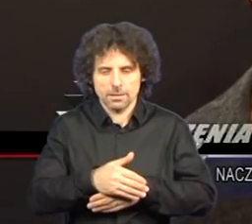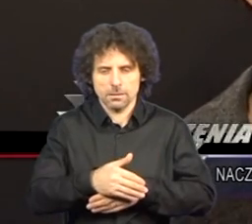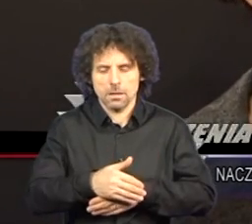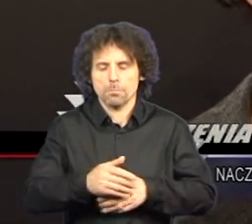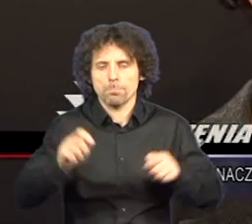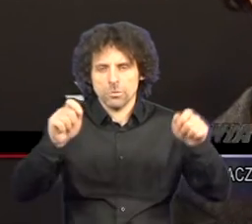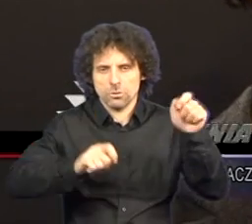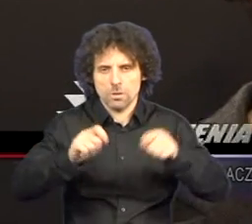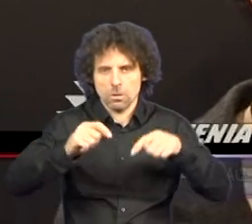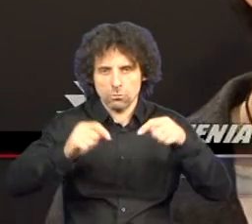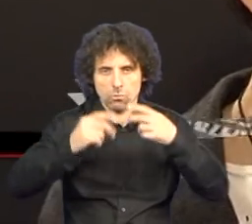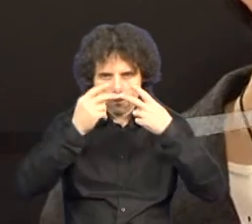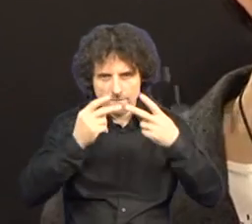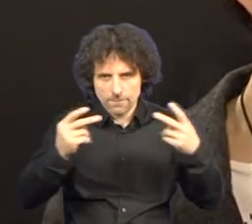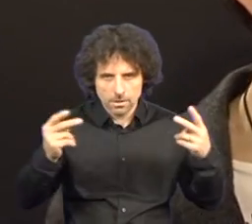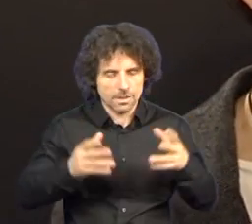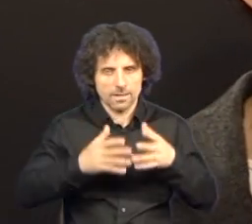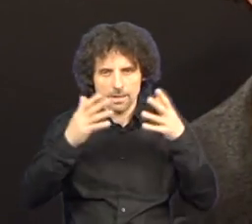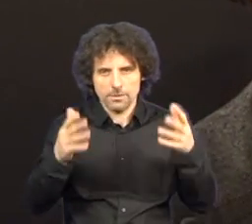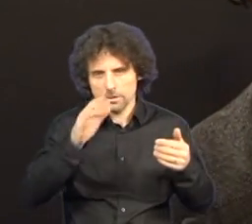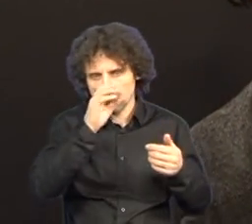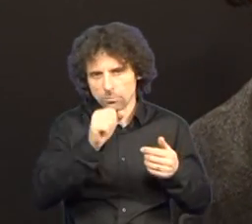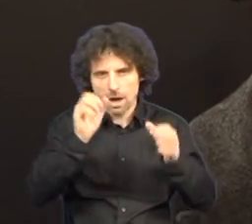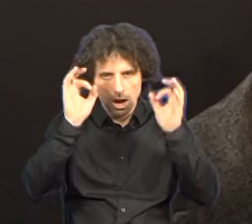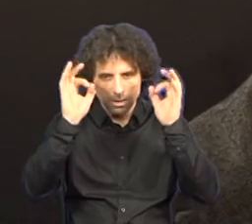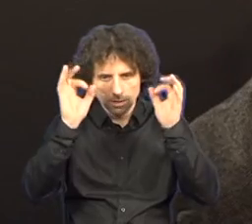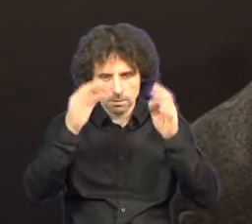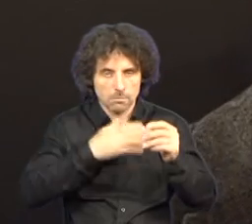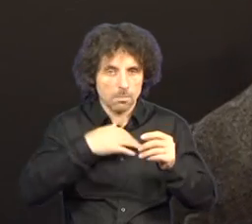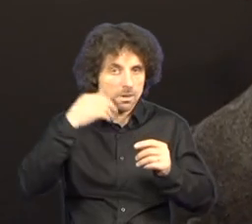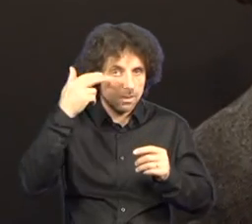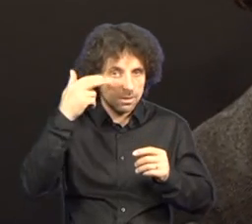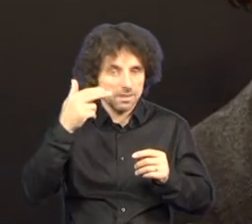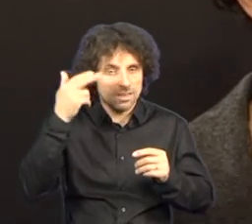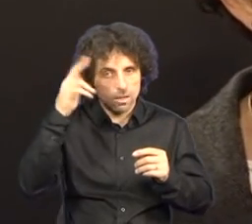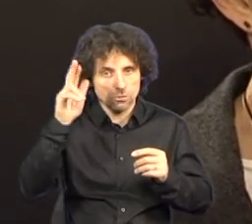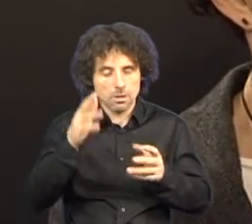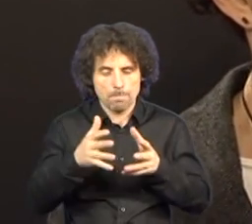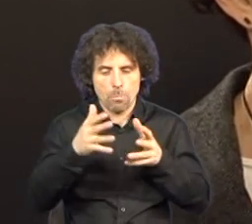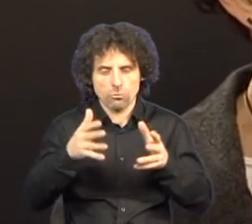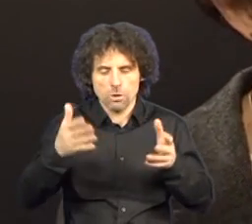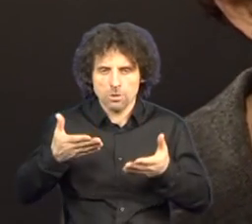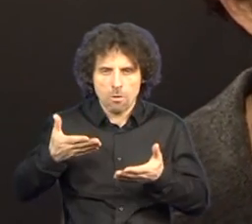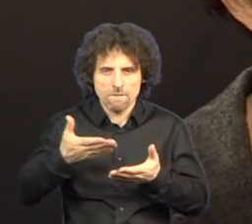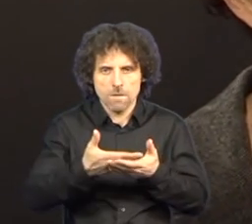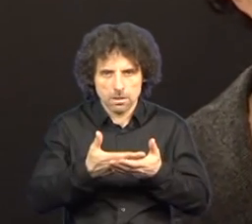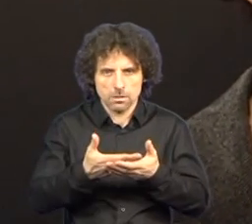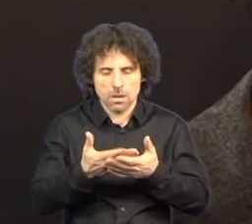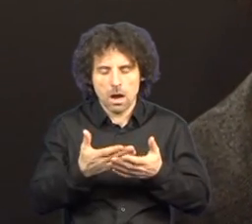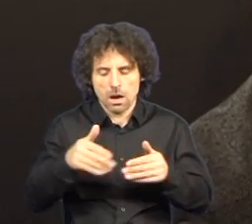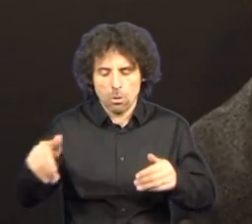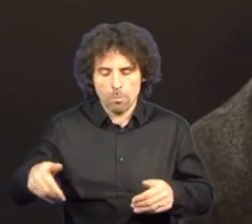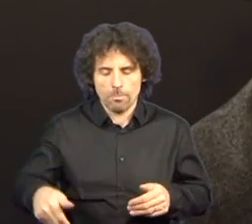już jest rozpoznawalne, jest oczywiście jedną z największych atrakcji zabrzańskich. Mamy nadzieję, że poszerzenie oferty kopalni